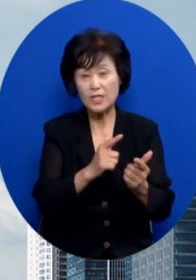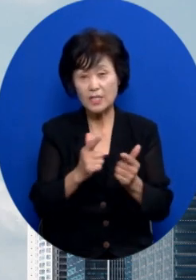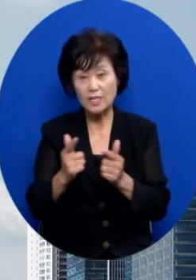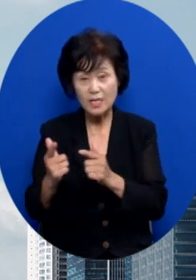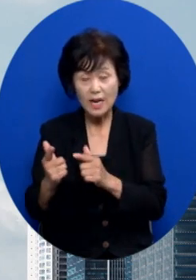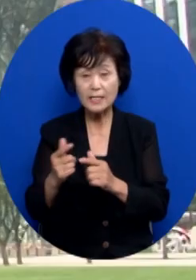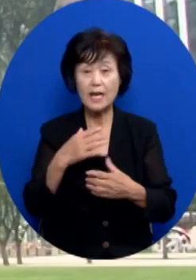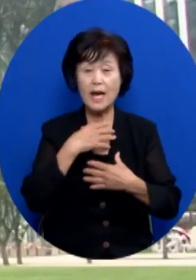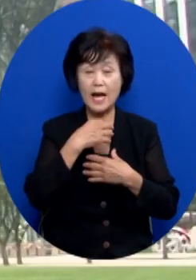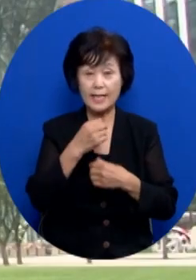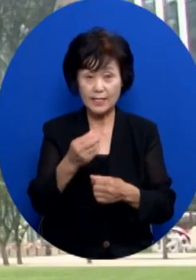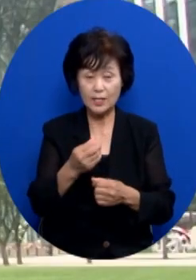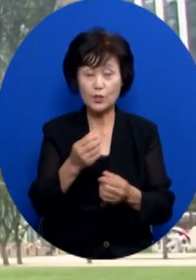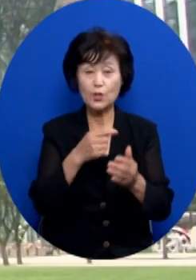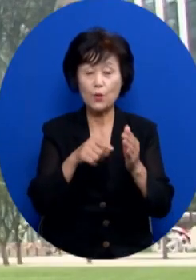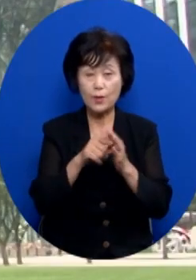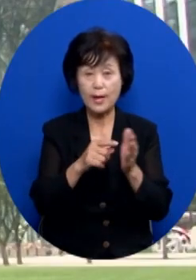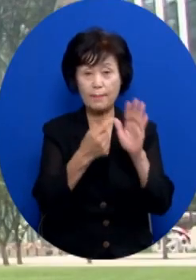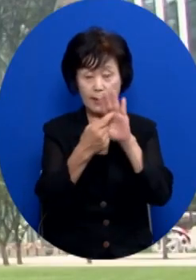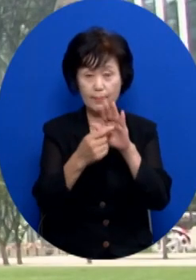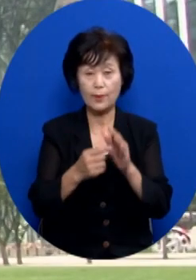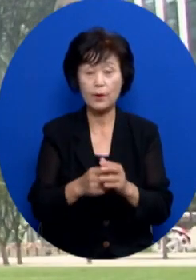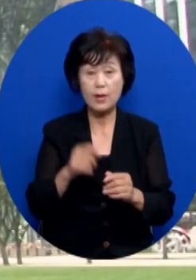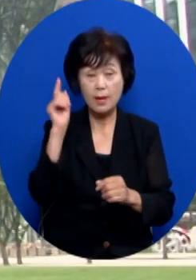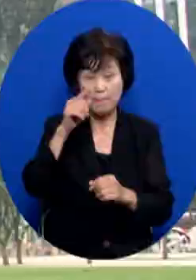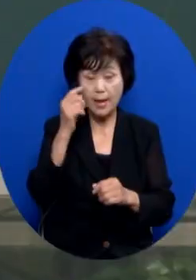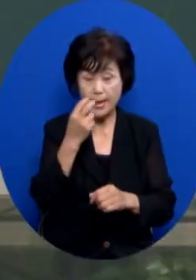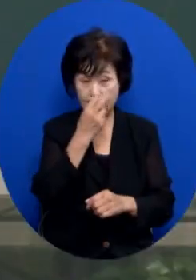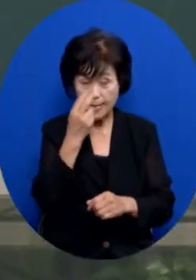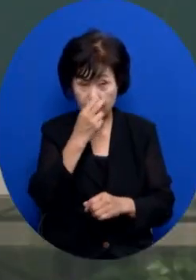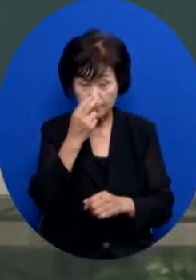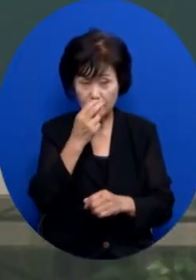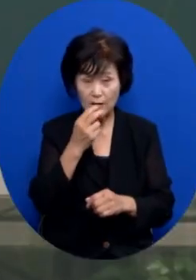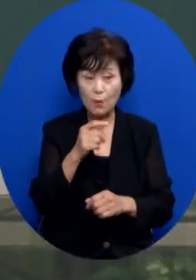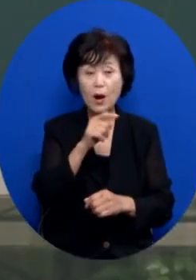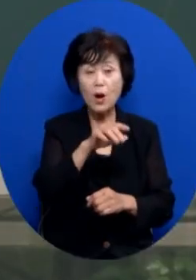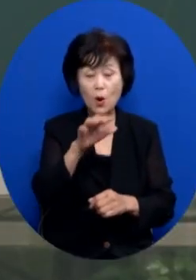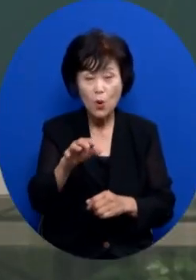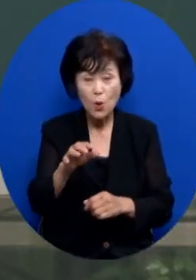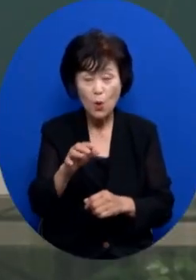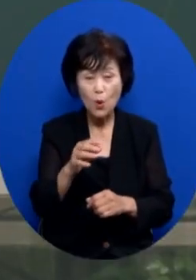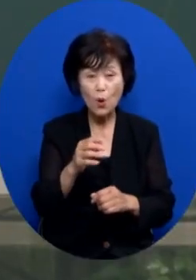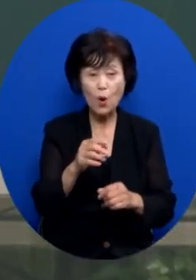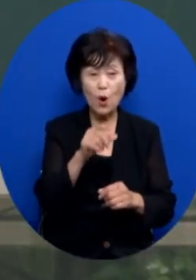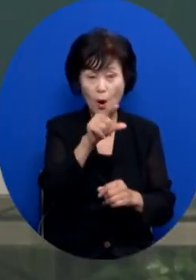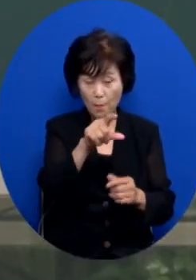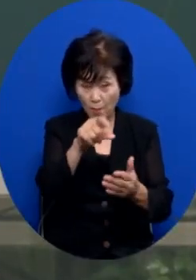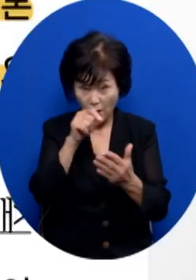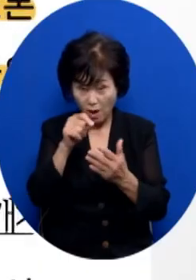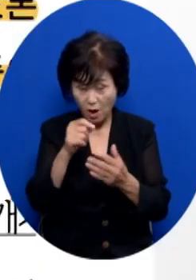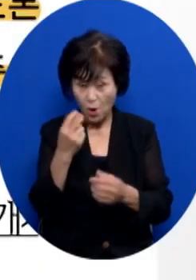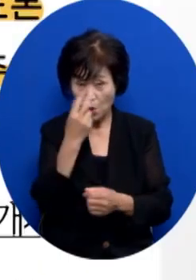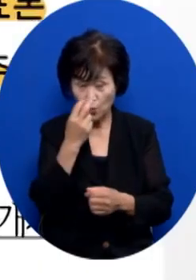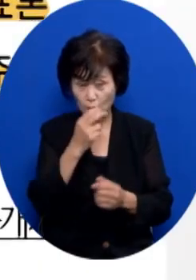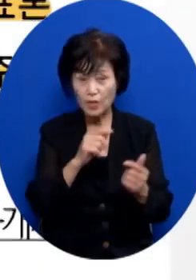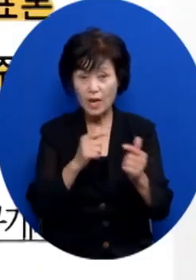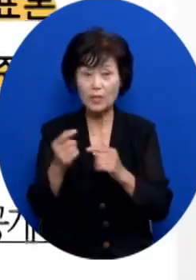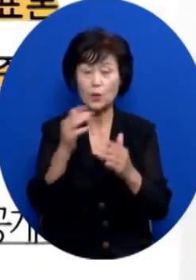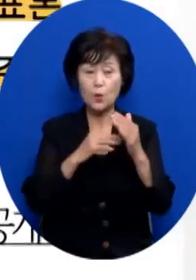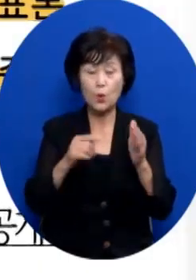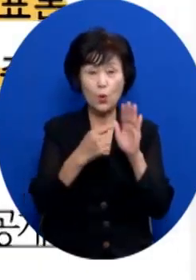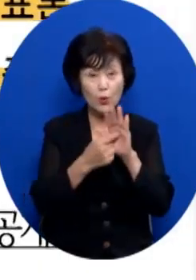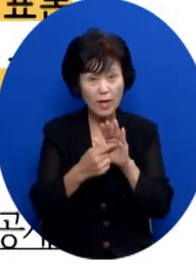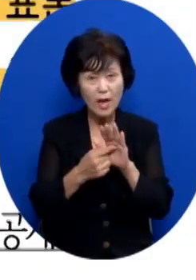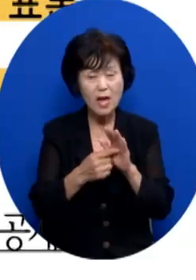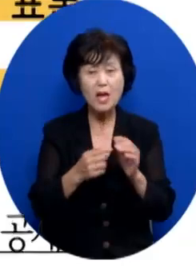했습니다. 서울시는 매일 검사와 전체 산지 어종별 표본 조사, 실시간 검사 결과 공개, 검사